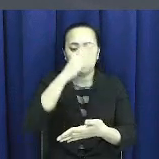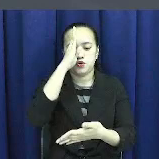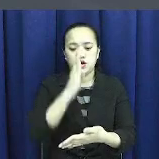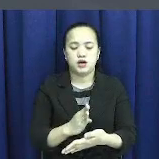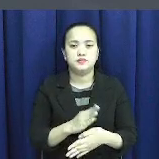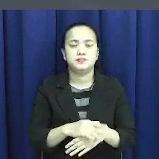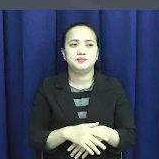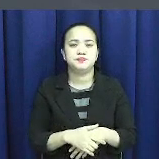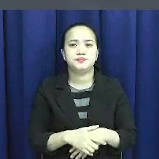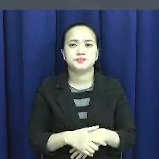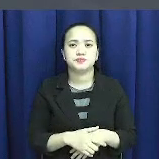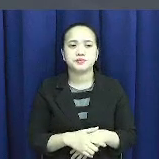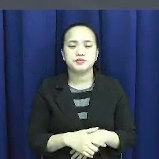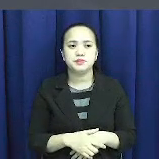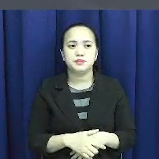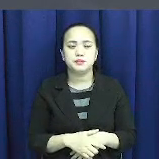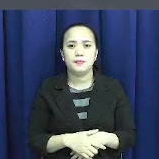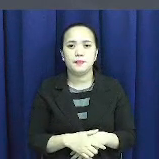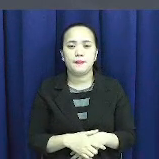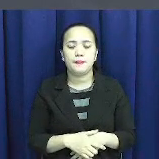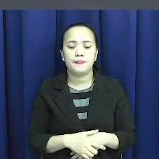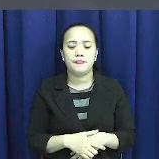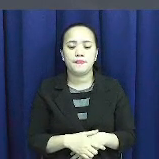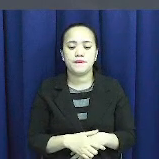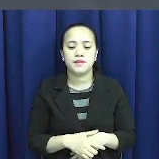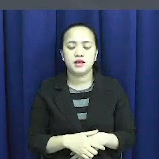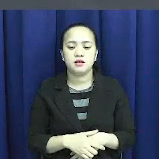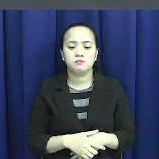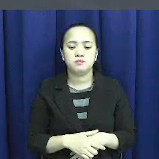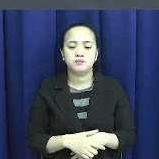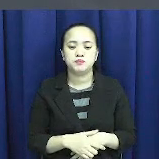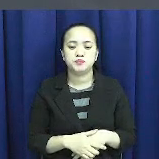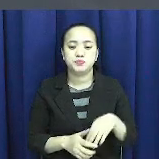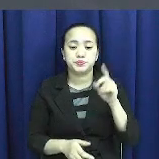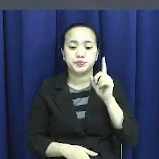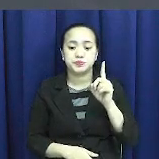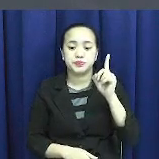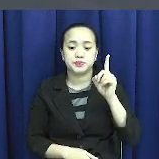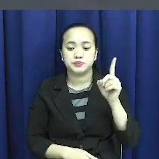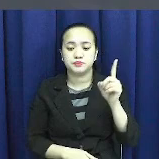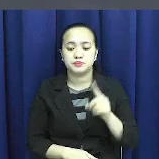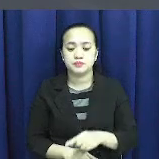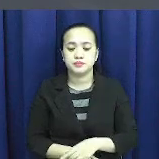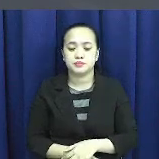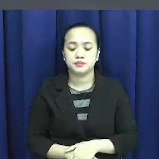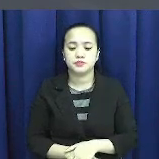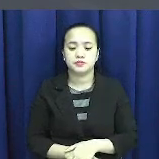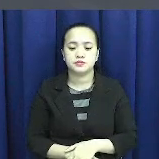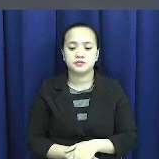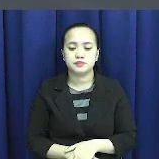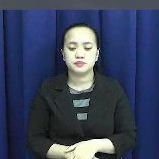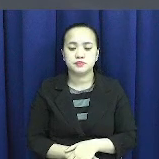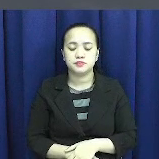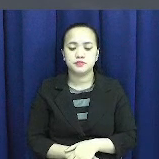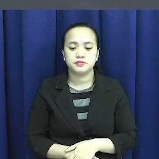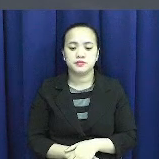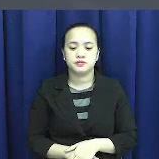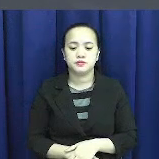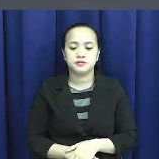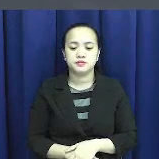4, nakuha na rin po natin. Luke chapter 22 verse 26, natalakay po natin yan noong nakaraan. And